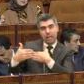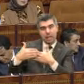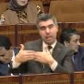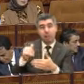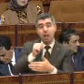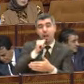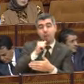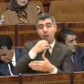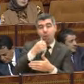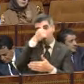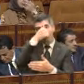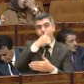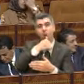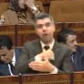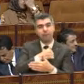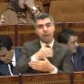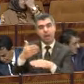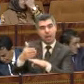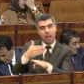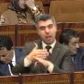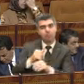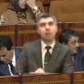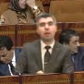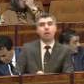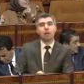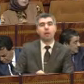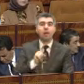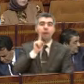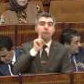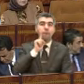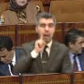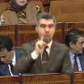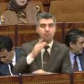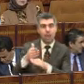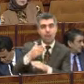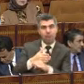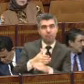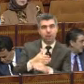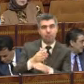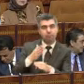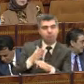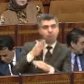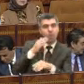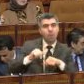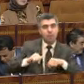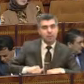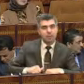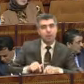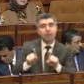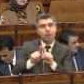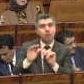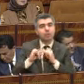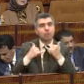ومريت اقليم خنيفره، وكان سبقت السيد كاتبه الدوله في الماء سابقا الله يجازيها بخير، انا دارت معنا مجموعه من